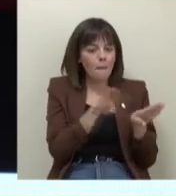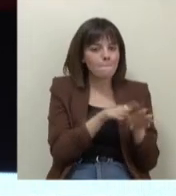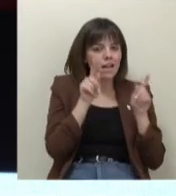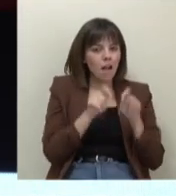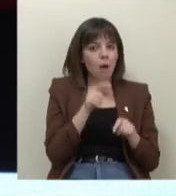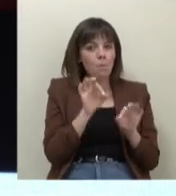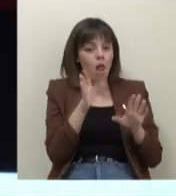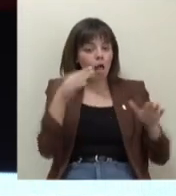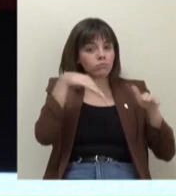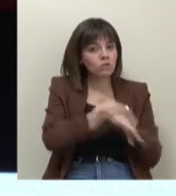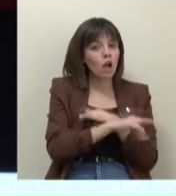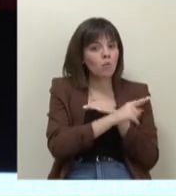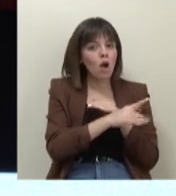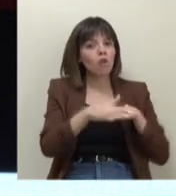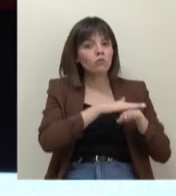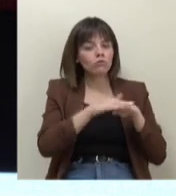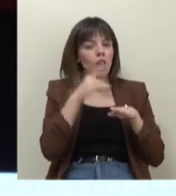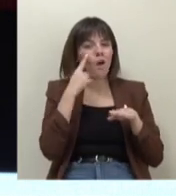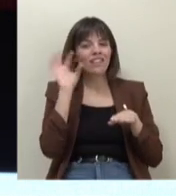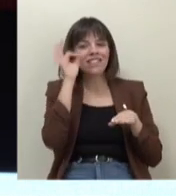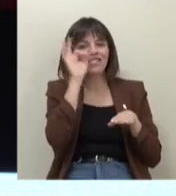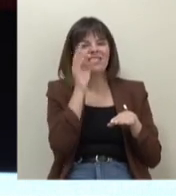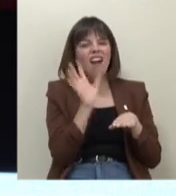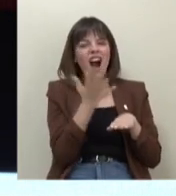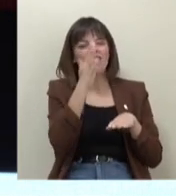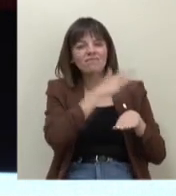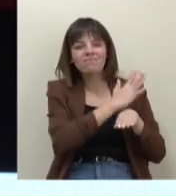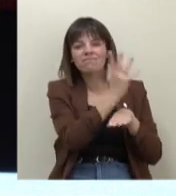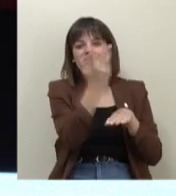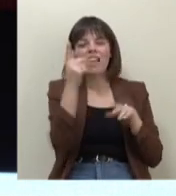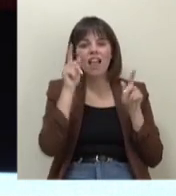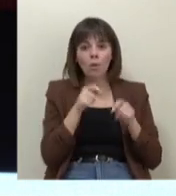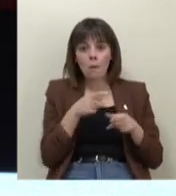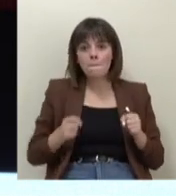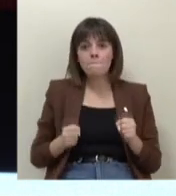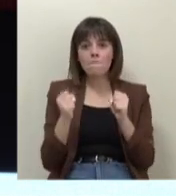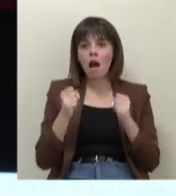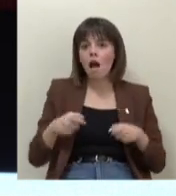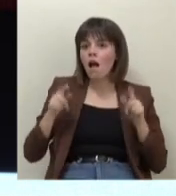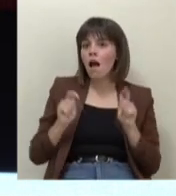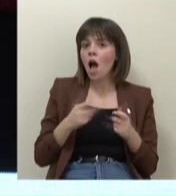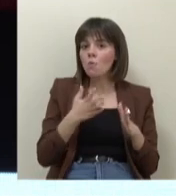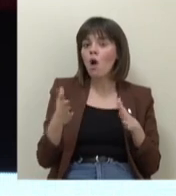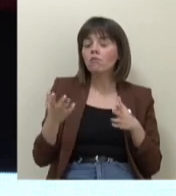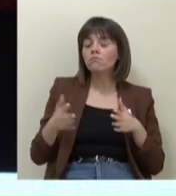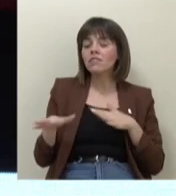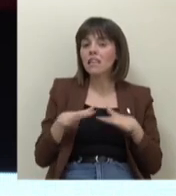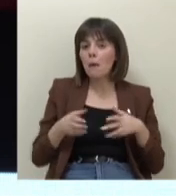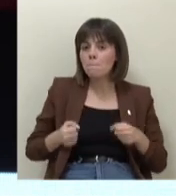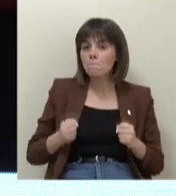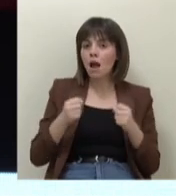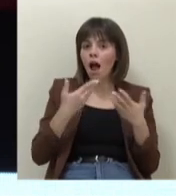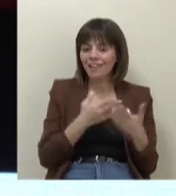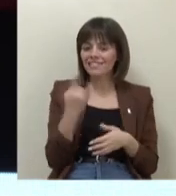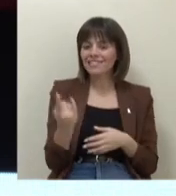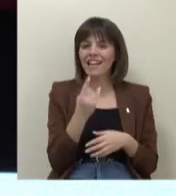öyle gömüyorlar. Üzerlerini de örtüp yeşillendiriyorlar ve bunları da park haline getiriyorlar, deprem parkı. Ve